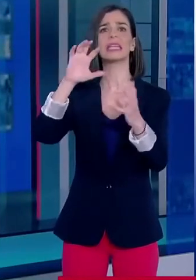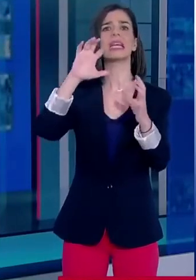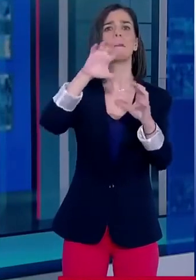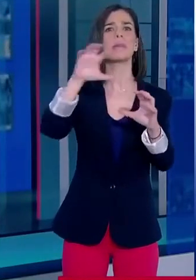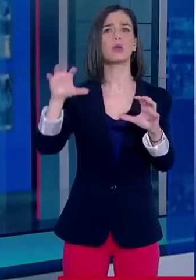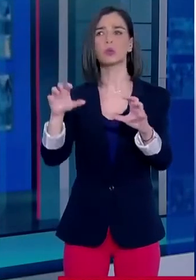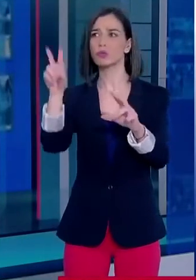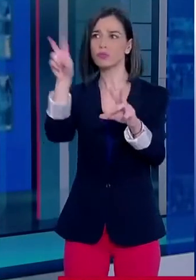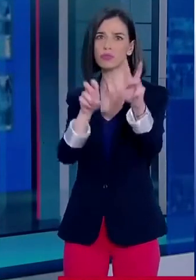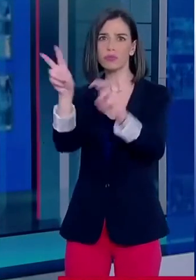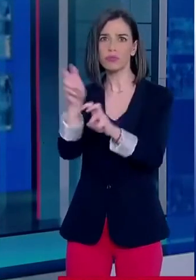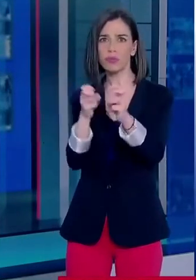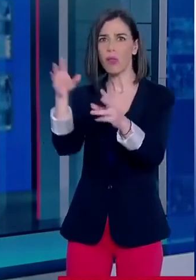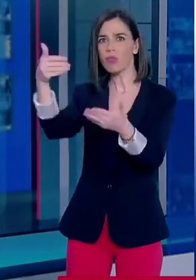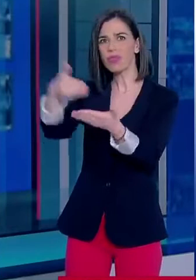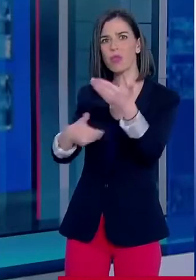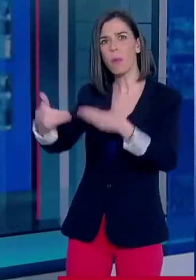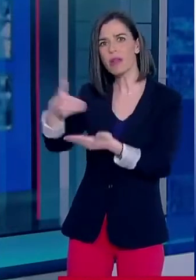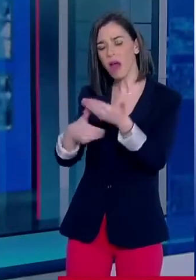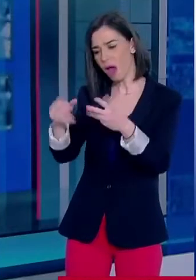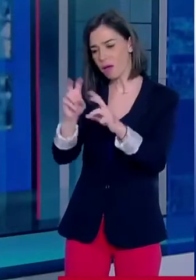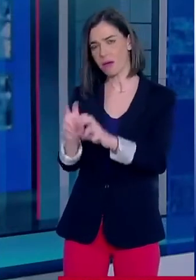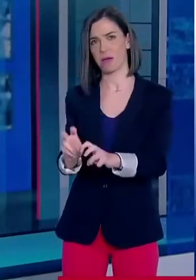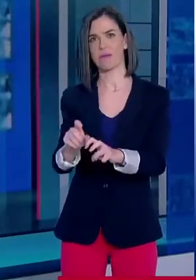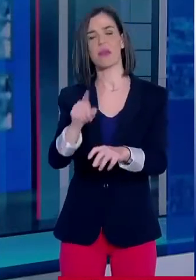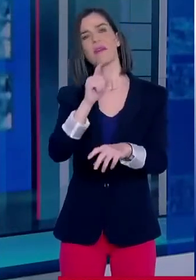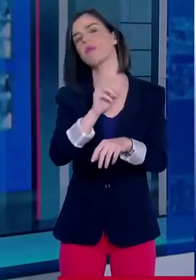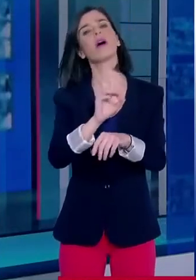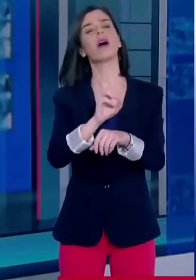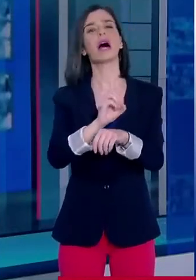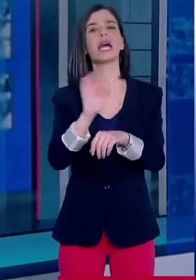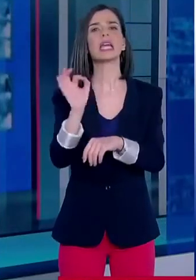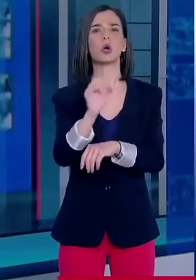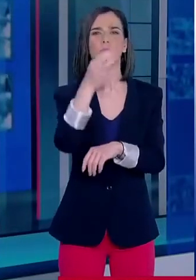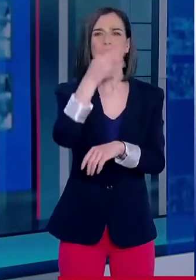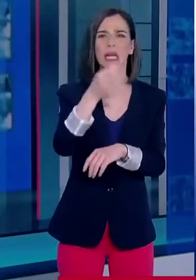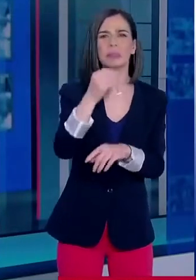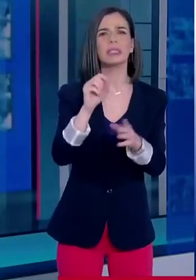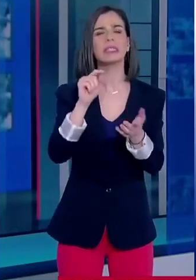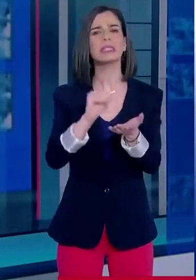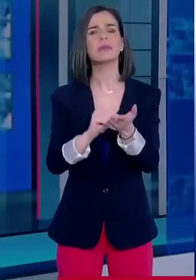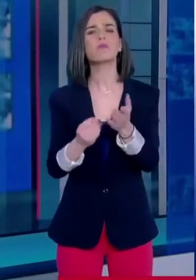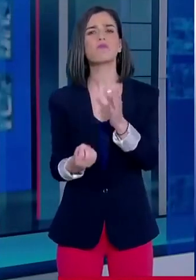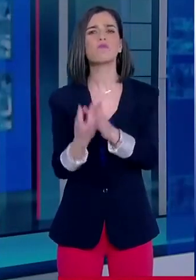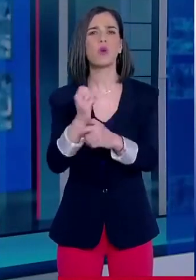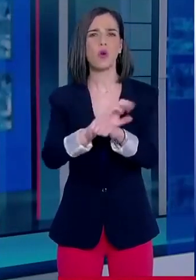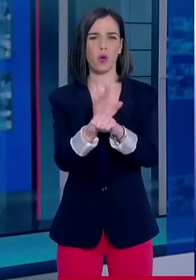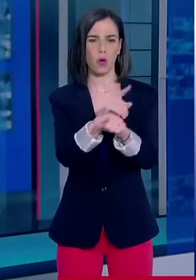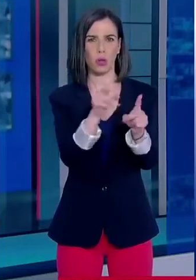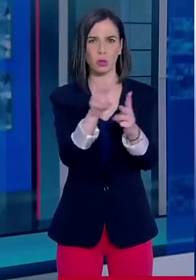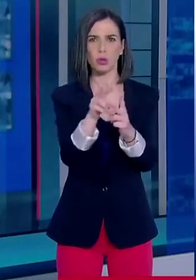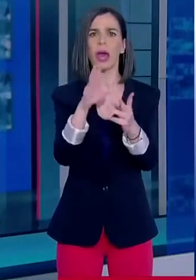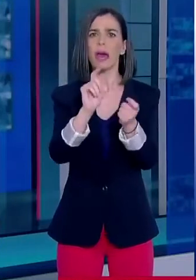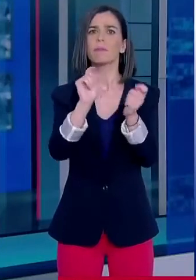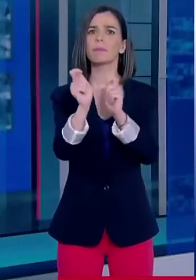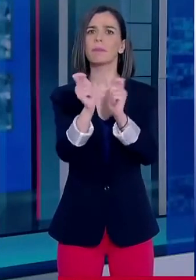Θέλω να τονίσω εδώ πως κάποιοι ιοί του αναπνευστικού, όπως ο ιός της γρήπης, αλλά και ο νέος κορονοϊός, εμφανίζουν συχνά μεταλλάξεις,